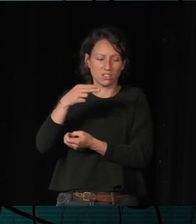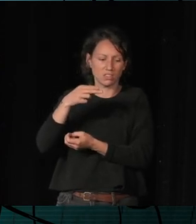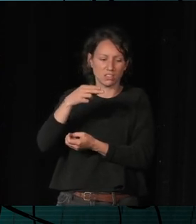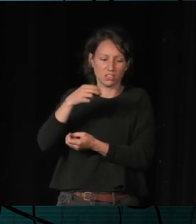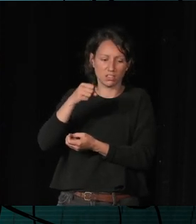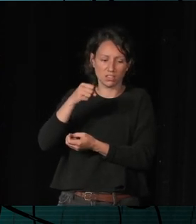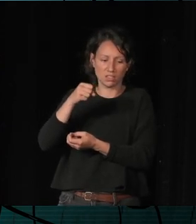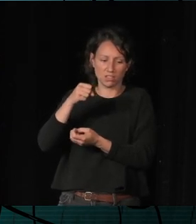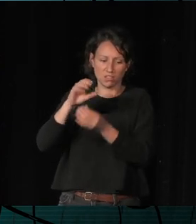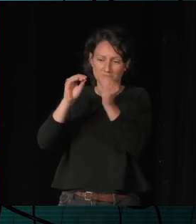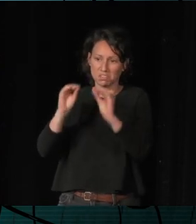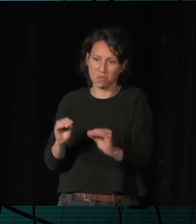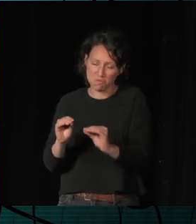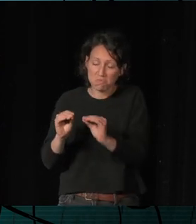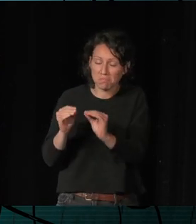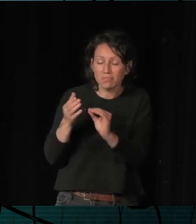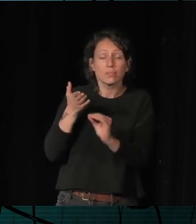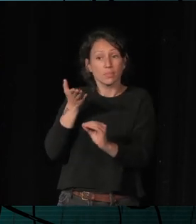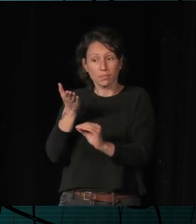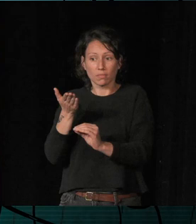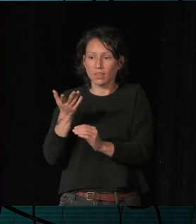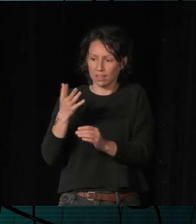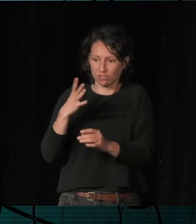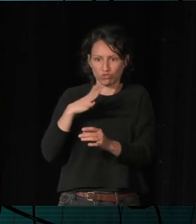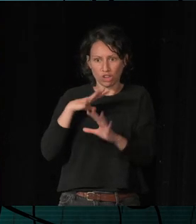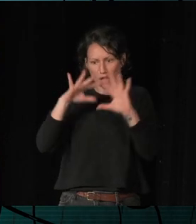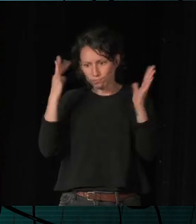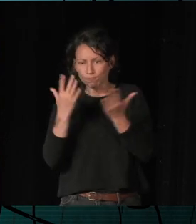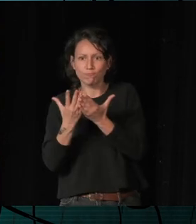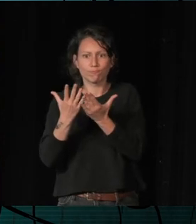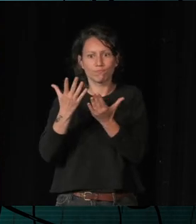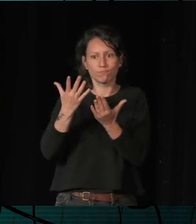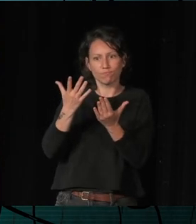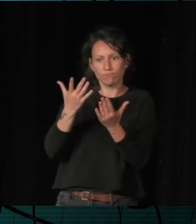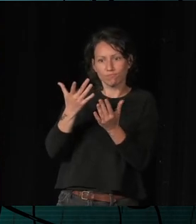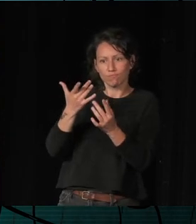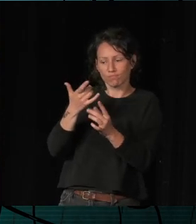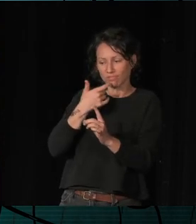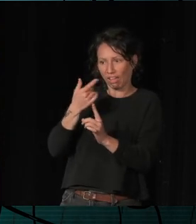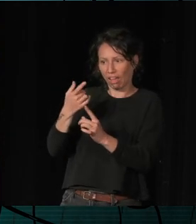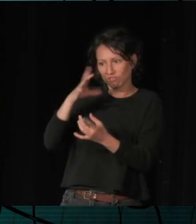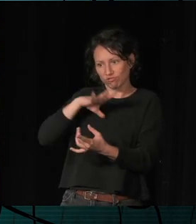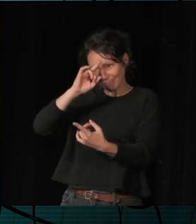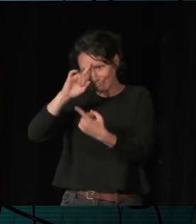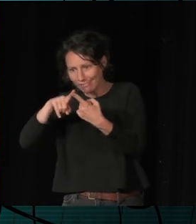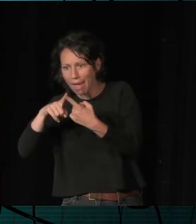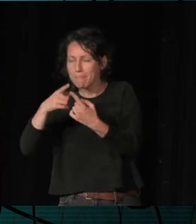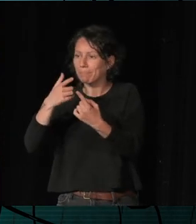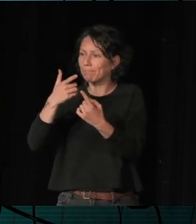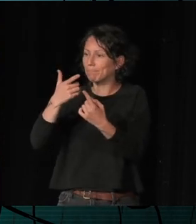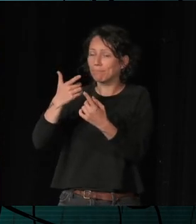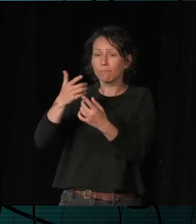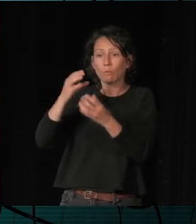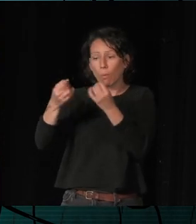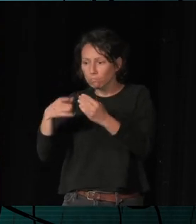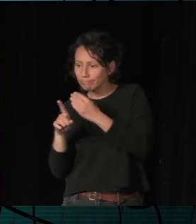Donc au-delà des étiquettes se développe donc toute une profusion de thèmes et d'avatars plus ou moins connectés au quotidien des joueurs et des joueuses. On peut évoquer